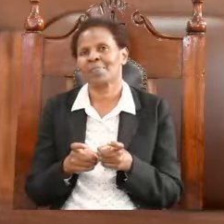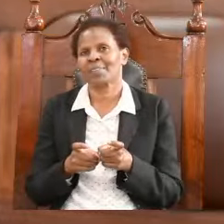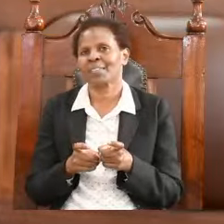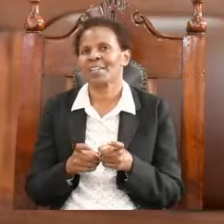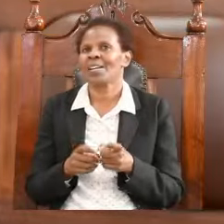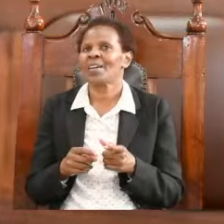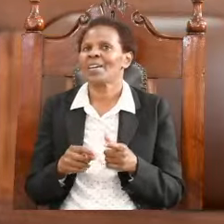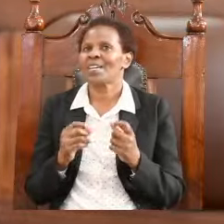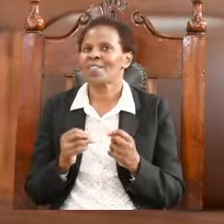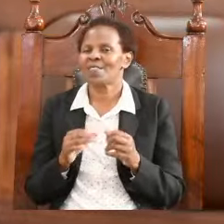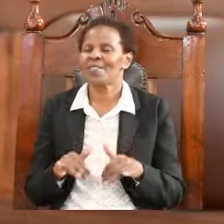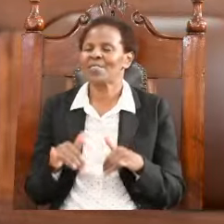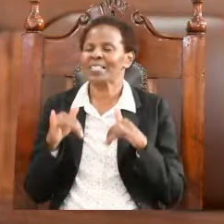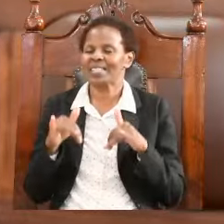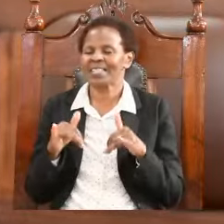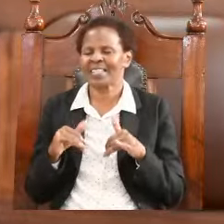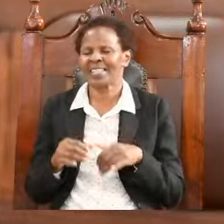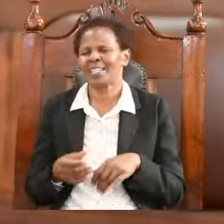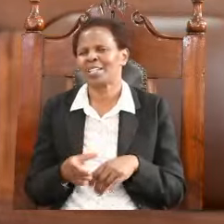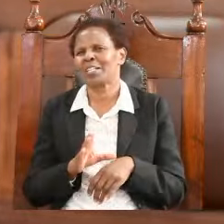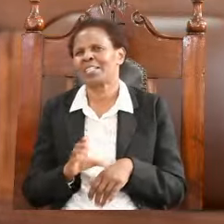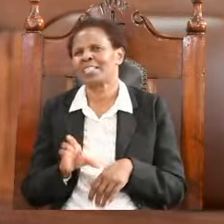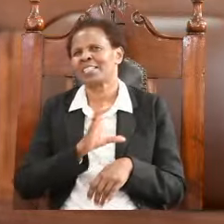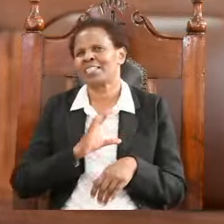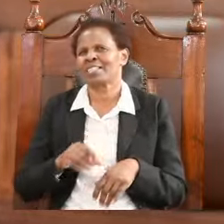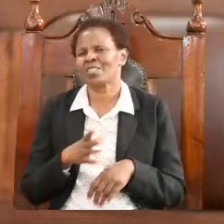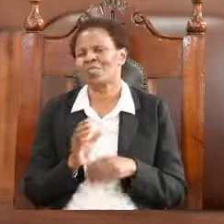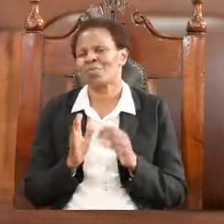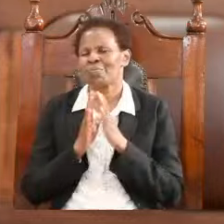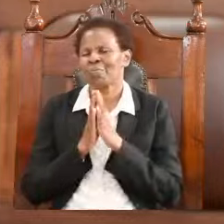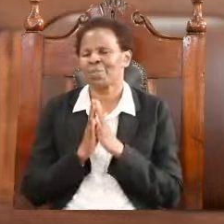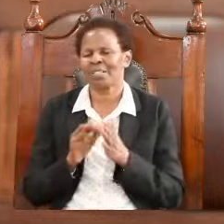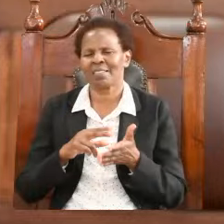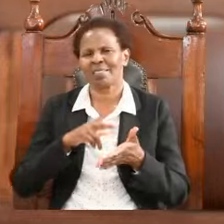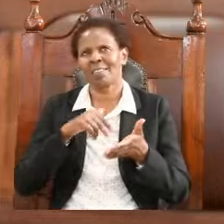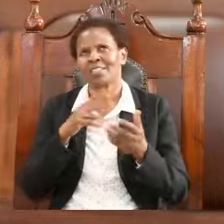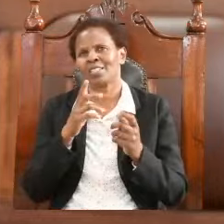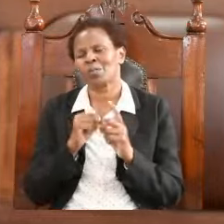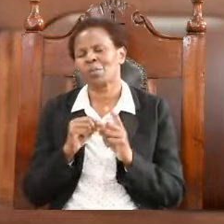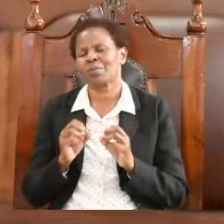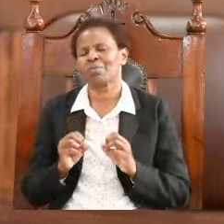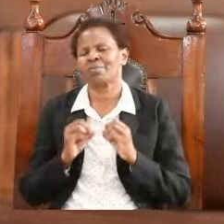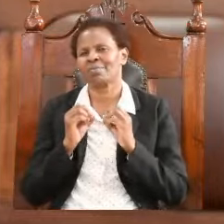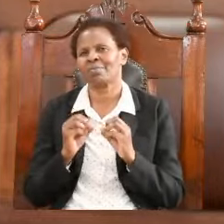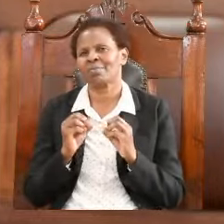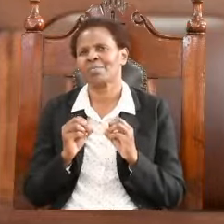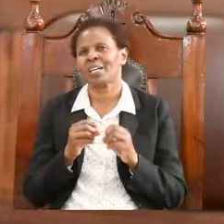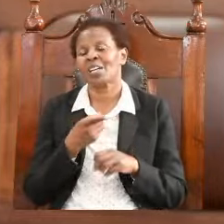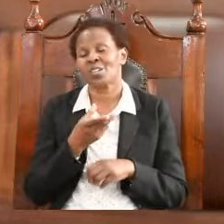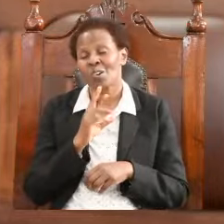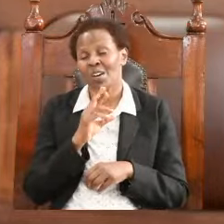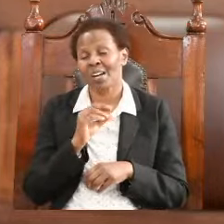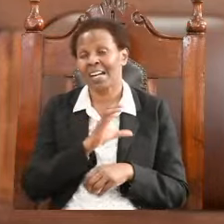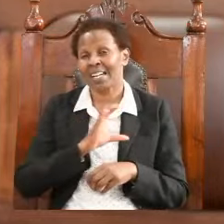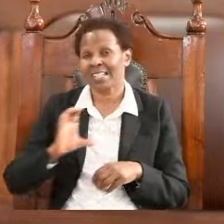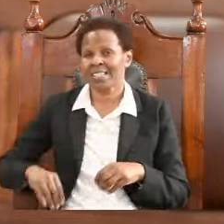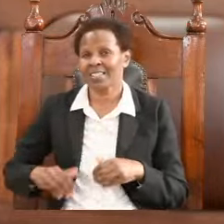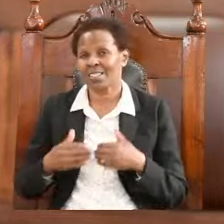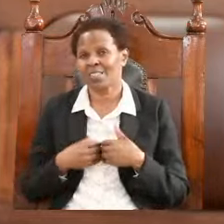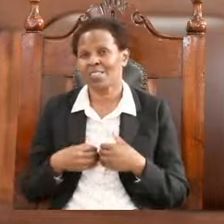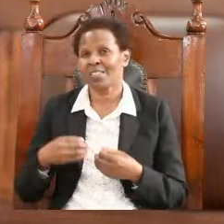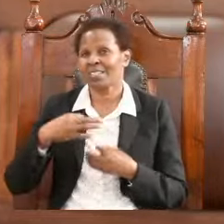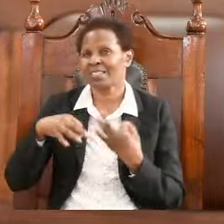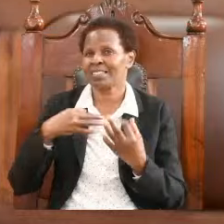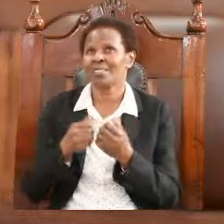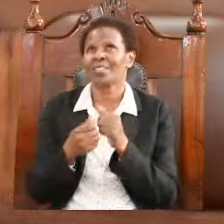uguo ungiikorwo tuike tuo mukristiano we nduhoyaga we nduthomaga kiugo kia ngai na wi mukristiano wi na ngwataniro na ngai